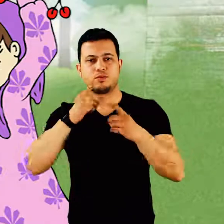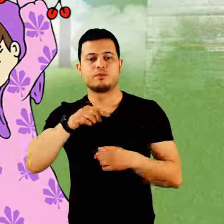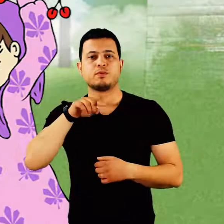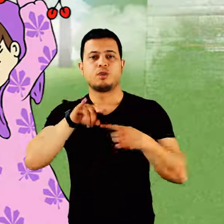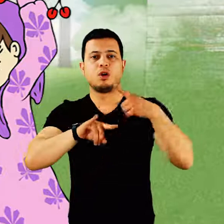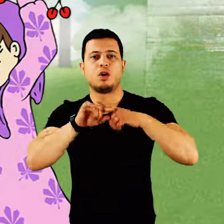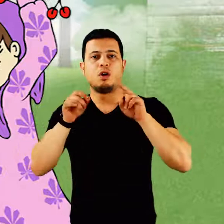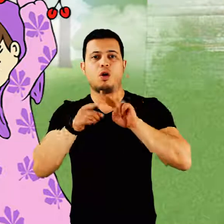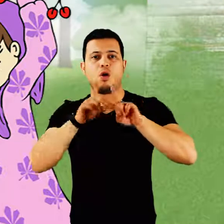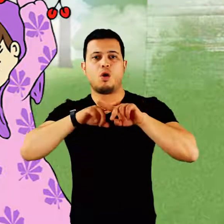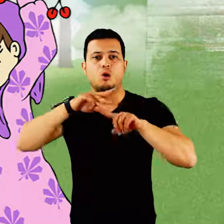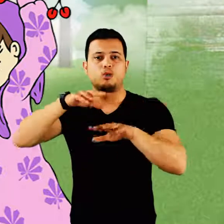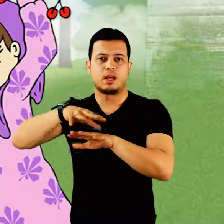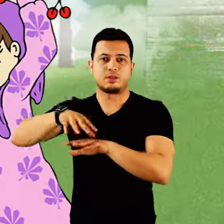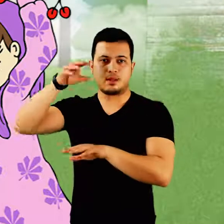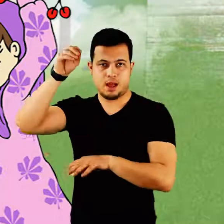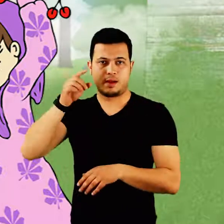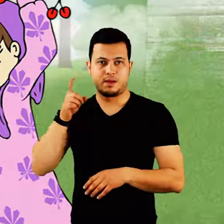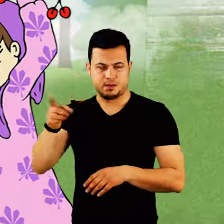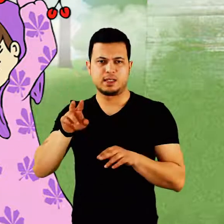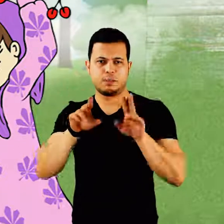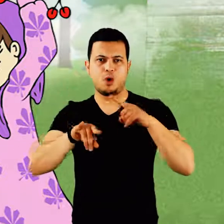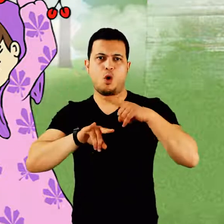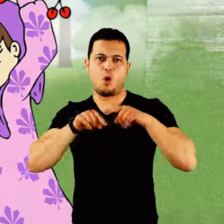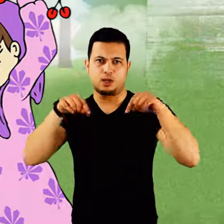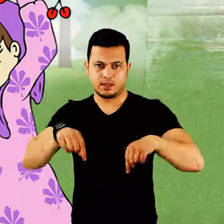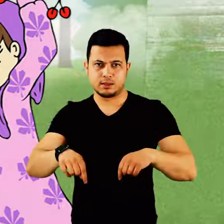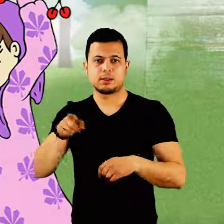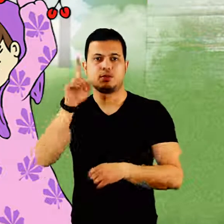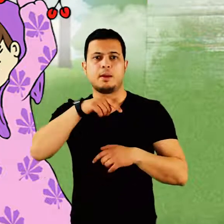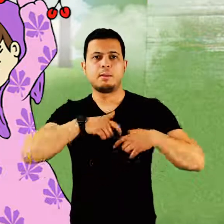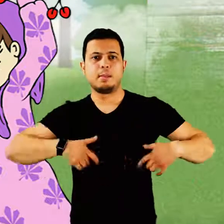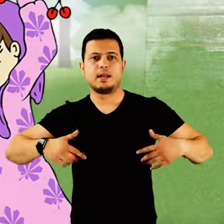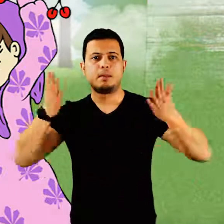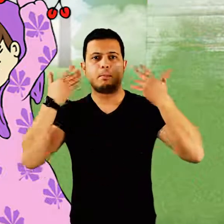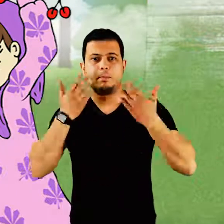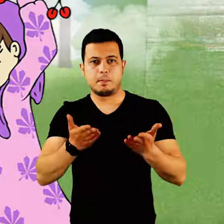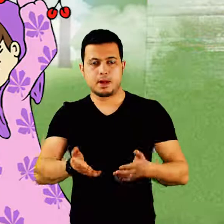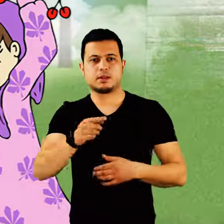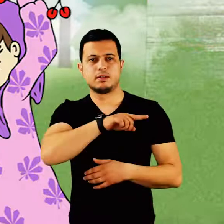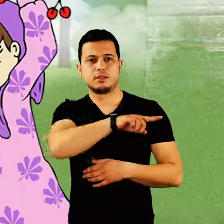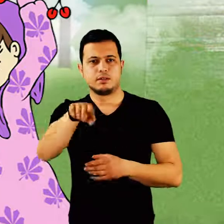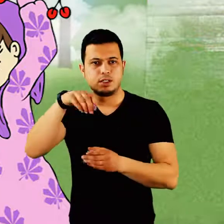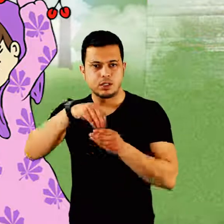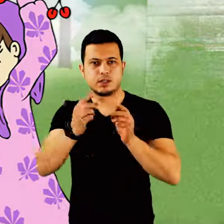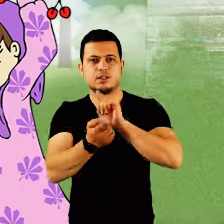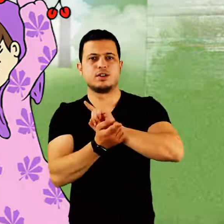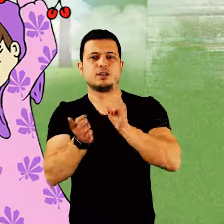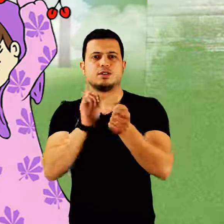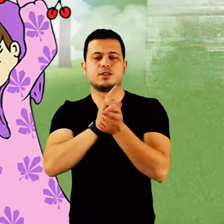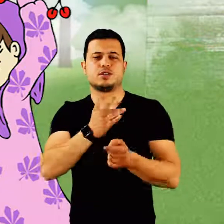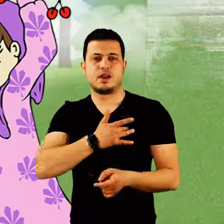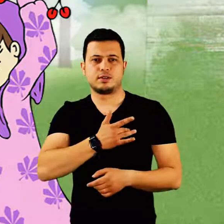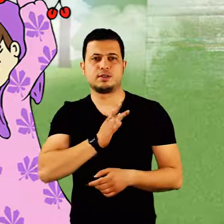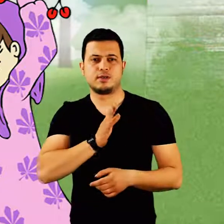Honaz'dadır. Aynı zamanda milli parktır. İçinde 1001 çeşit canlı vardır. Ancak